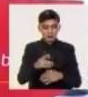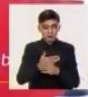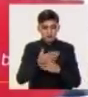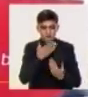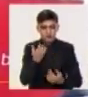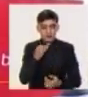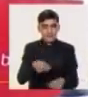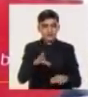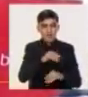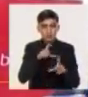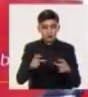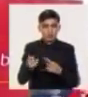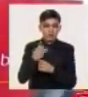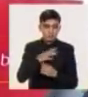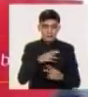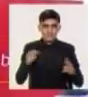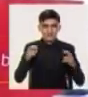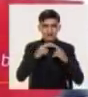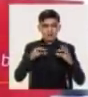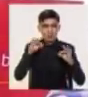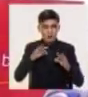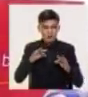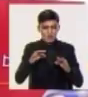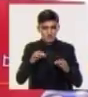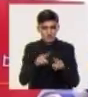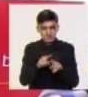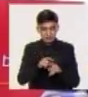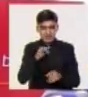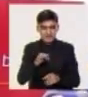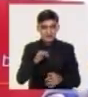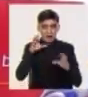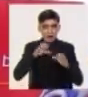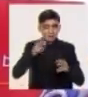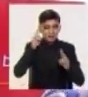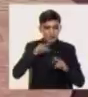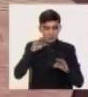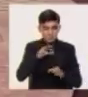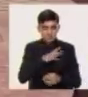Все эти люди оказались обмануты финансовыми пирамидами из-за незнания закона.